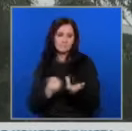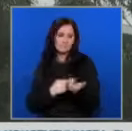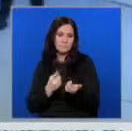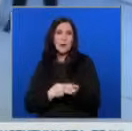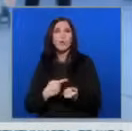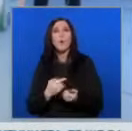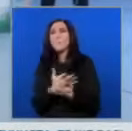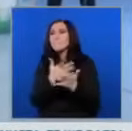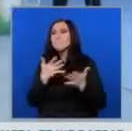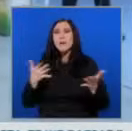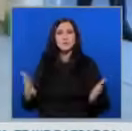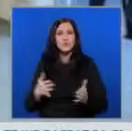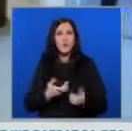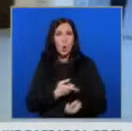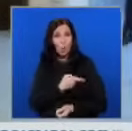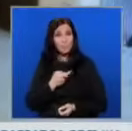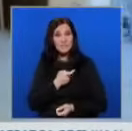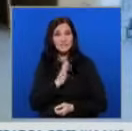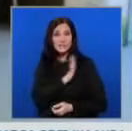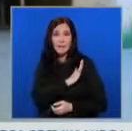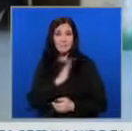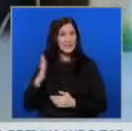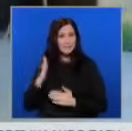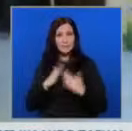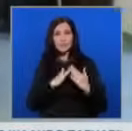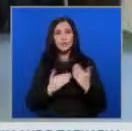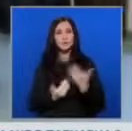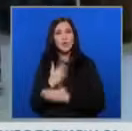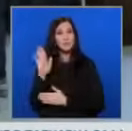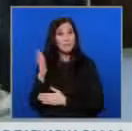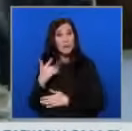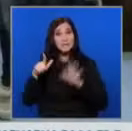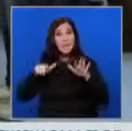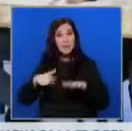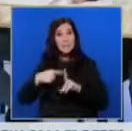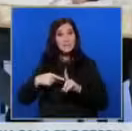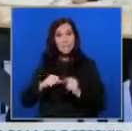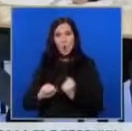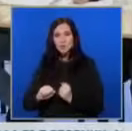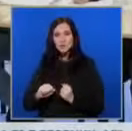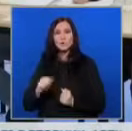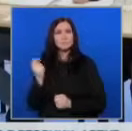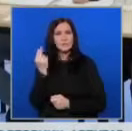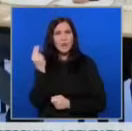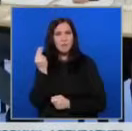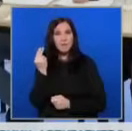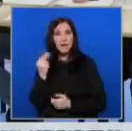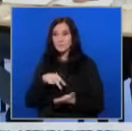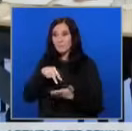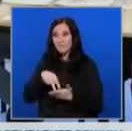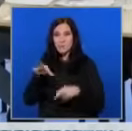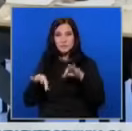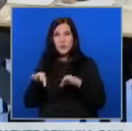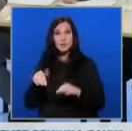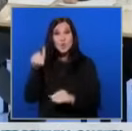масови убийства в западната ни съседка от началото на месец май. 7 месеца по-късно Сърбия е изправена пред избирателните урни в